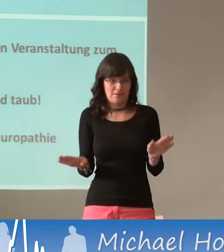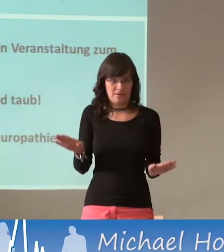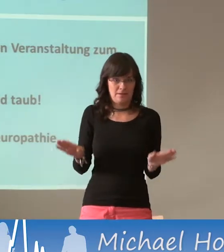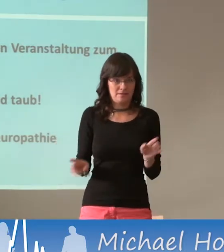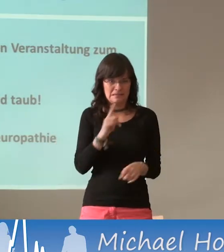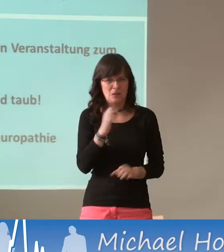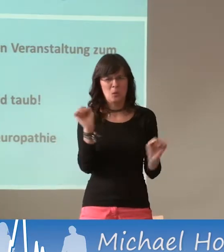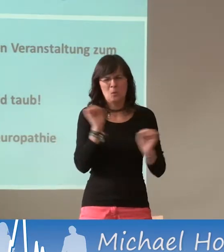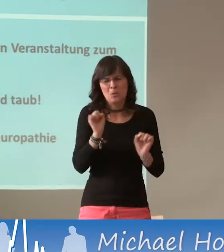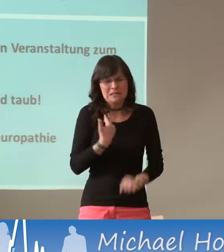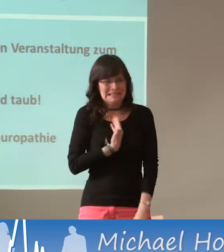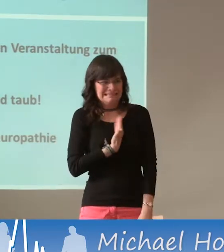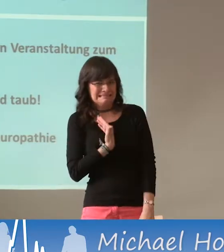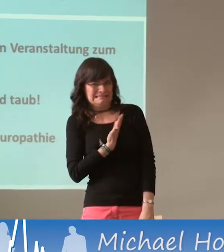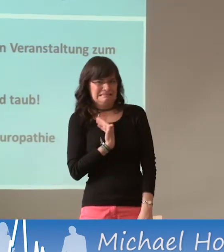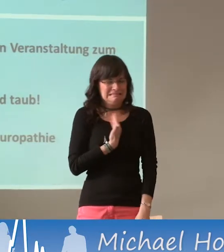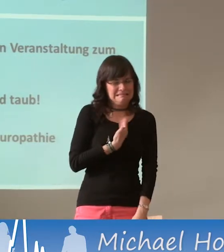sind, dann